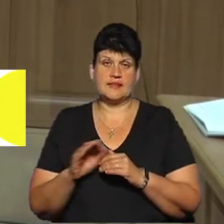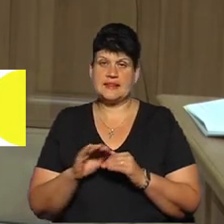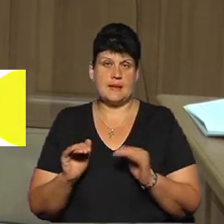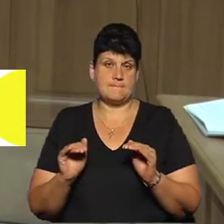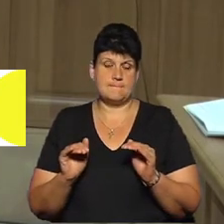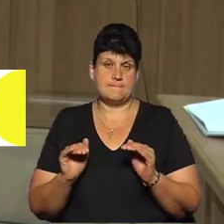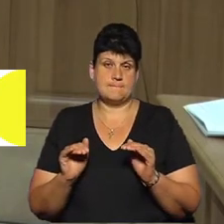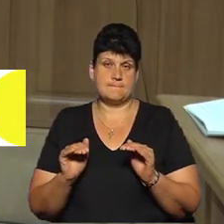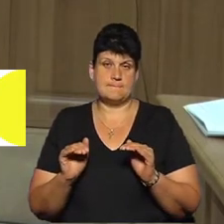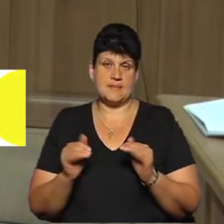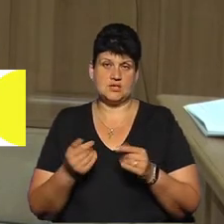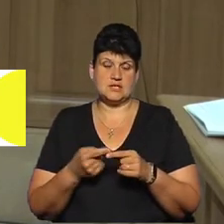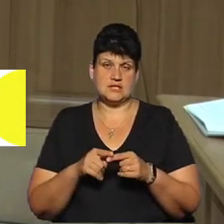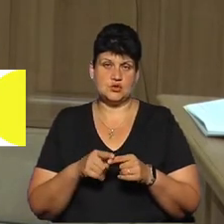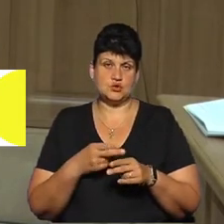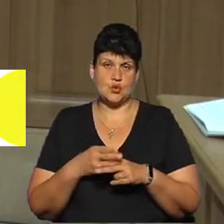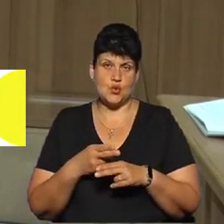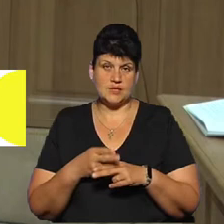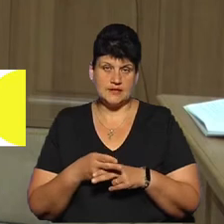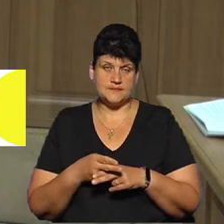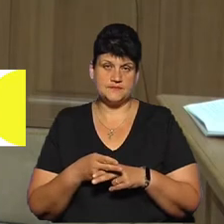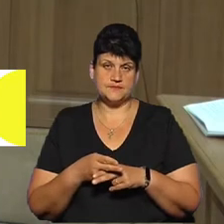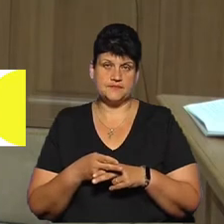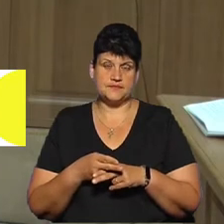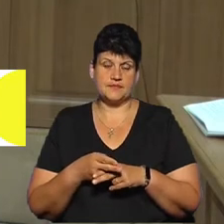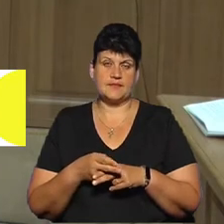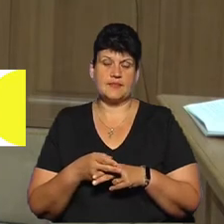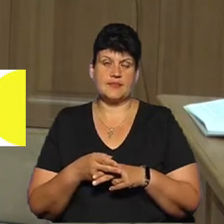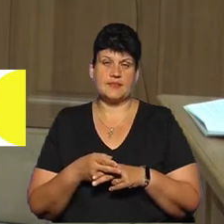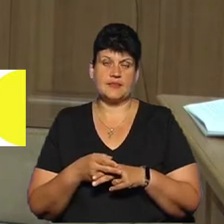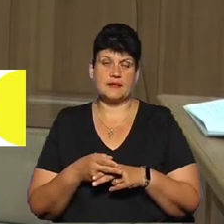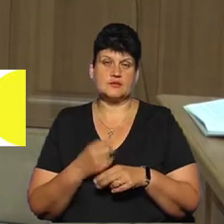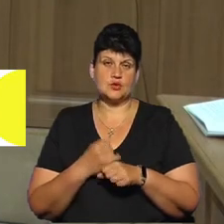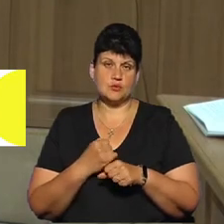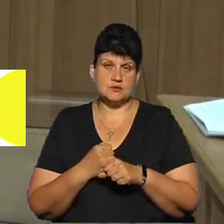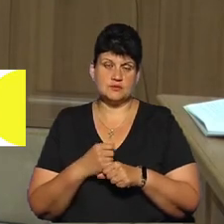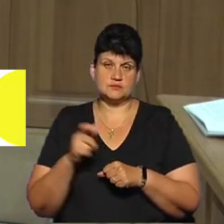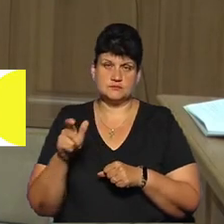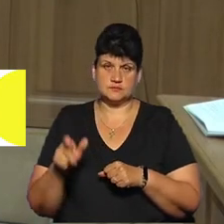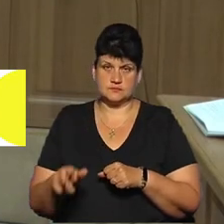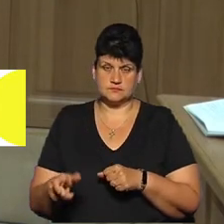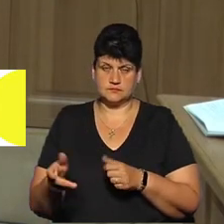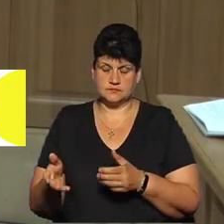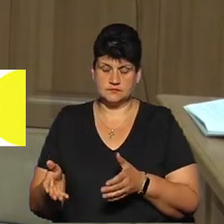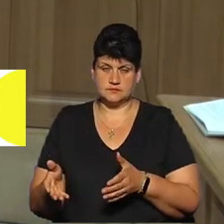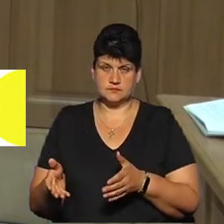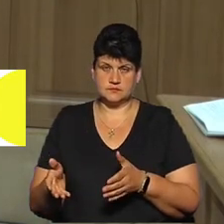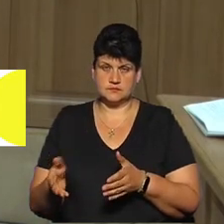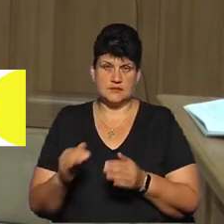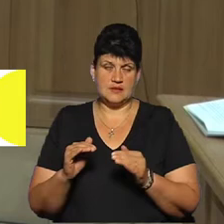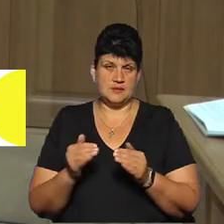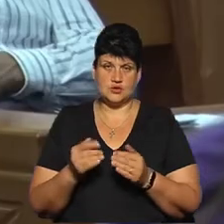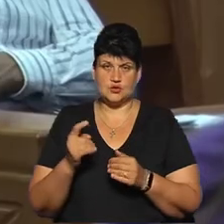цієї шкоди, яка цим злочином заподіяна потерпілому, не менше 183